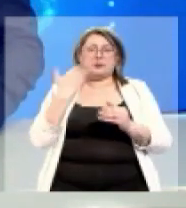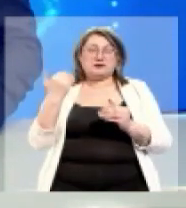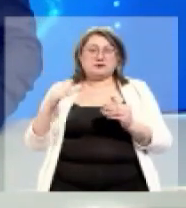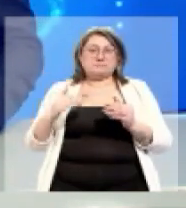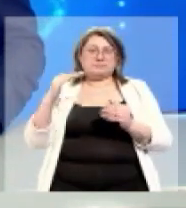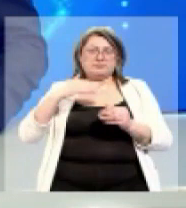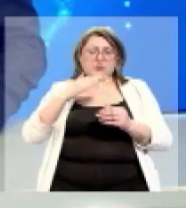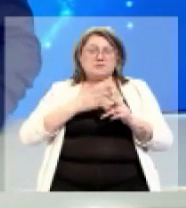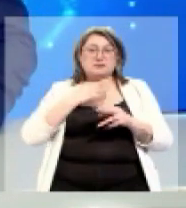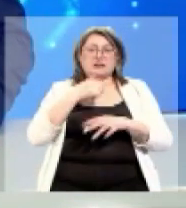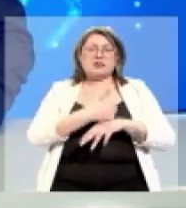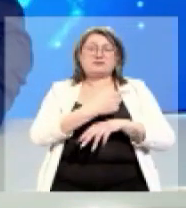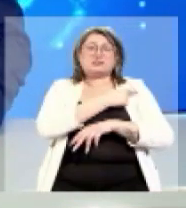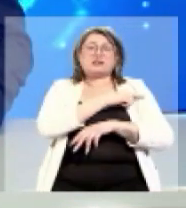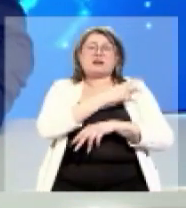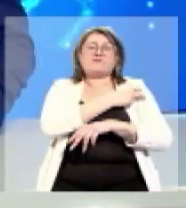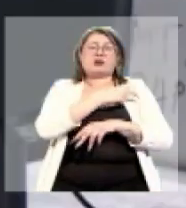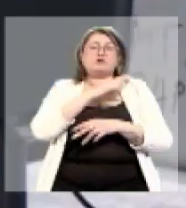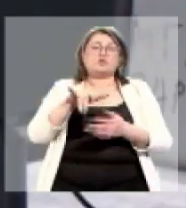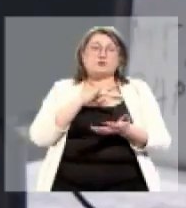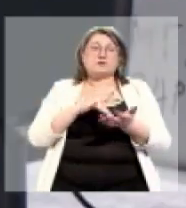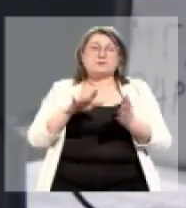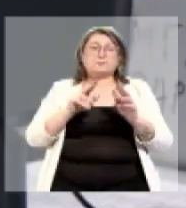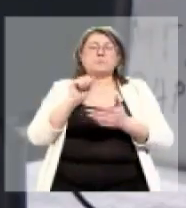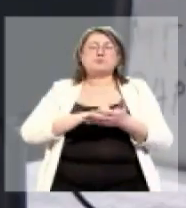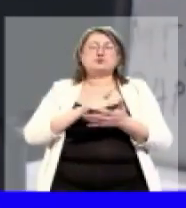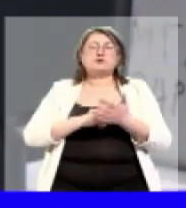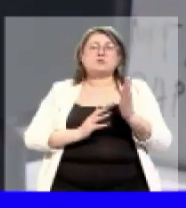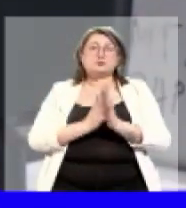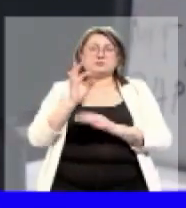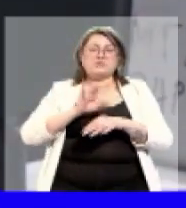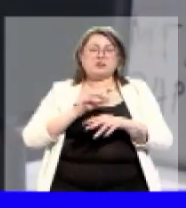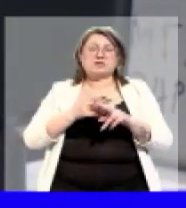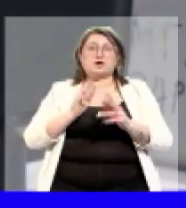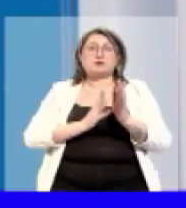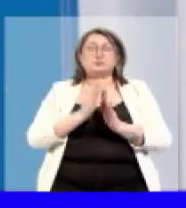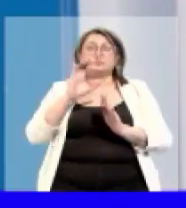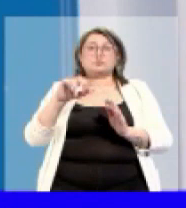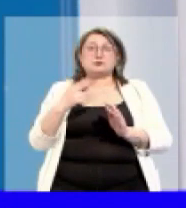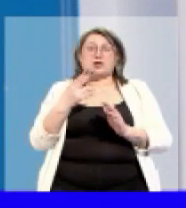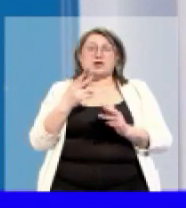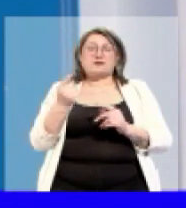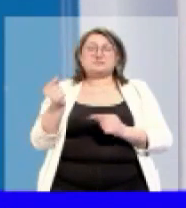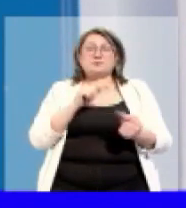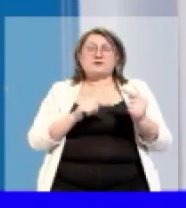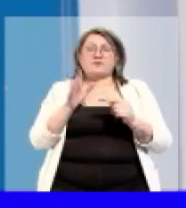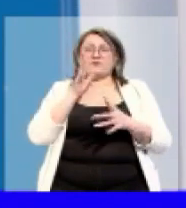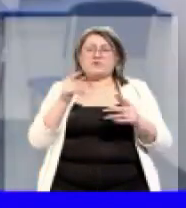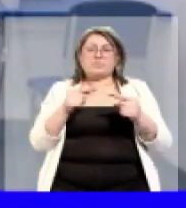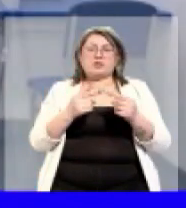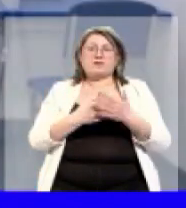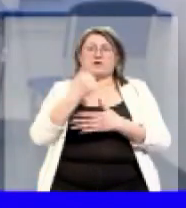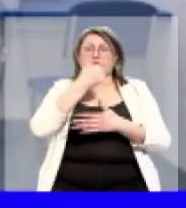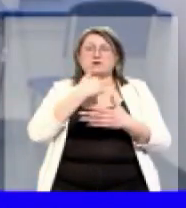дәрігері мәлімдеді. Инфекцияның бұлайша көбеуіне жаңа жылдық мереке кезіндегі әлеуметтік қарым-қатынастың артуы себеп болды дейді